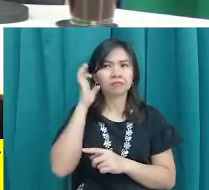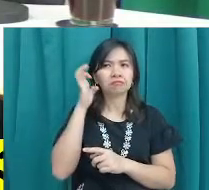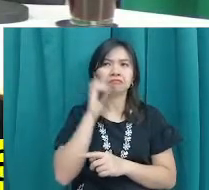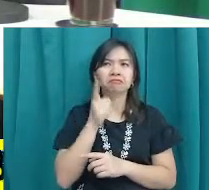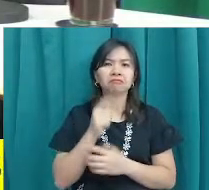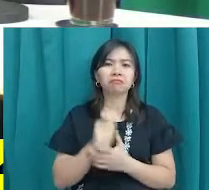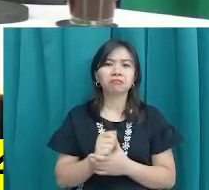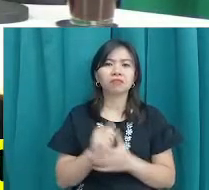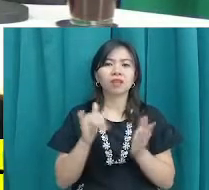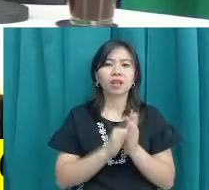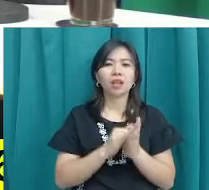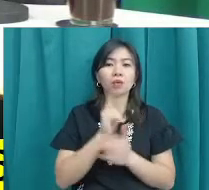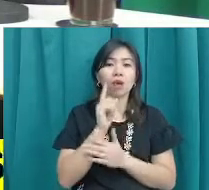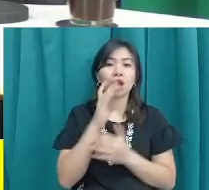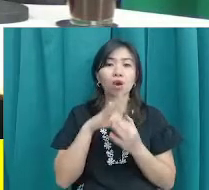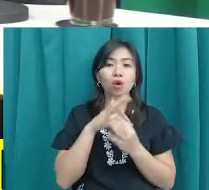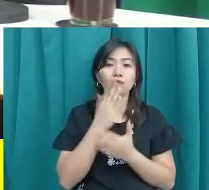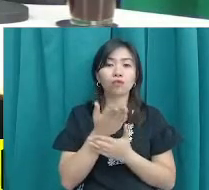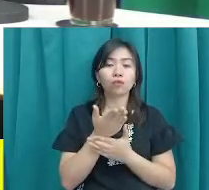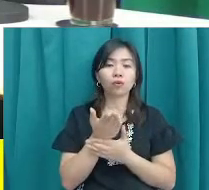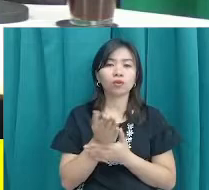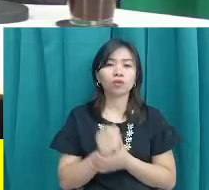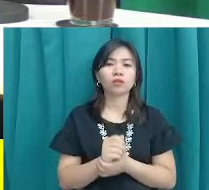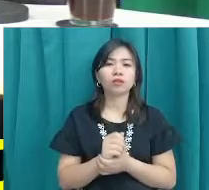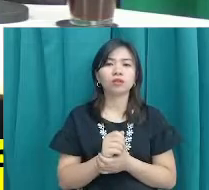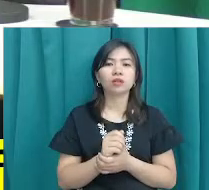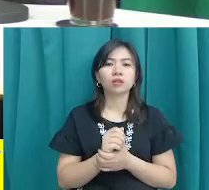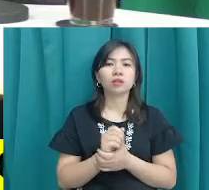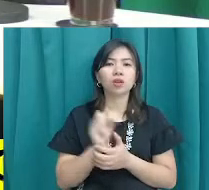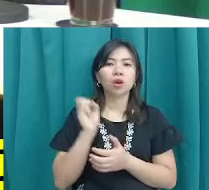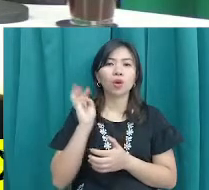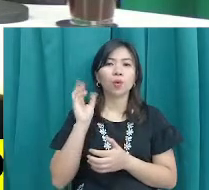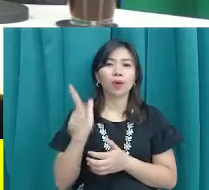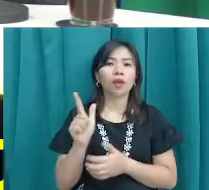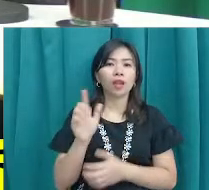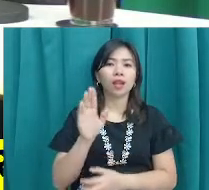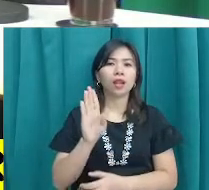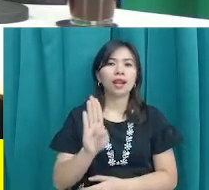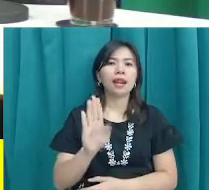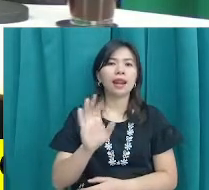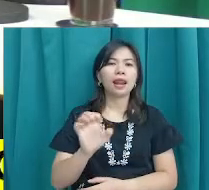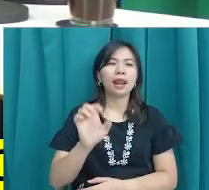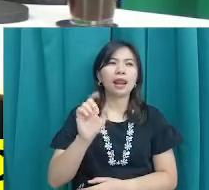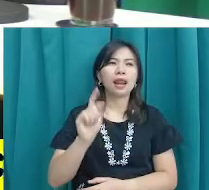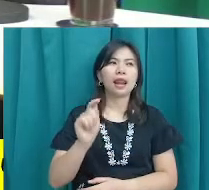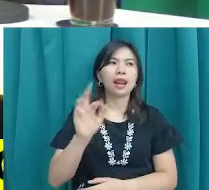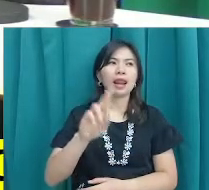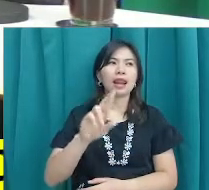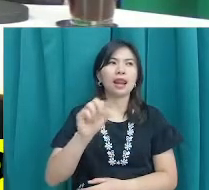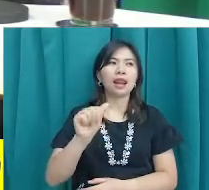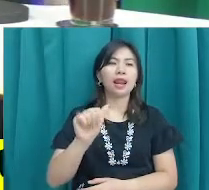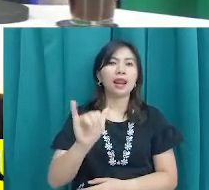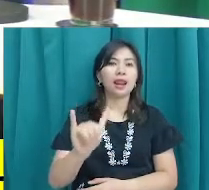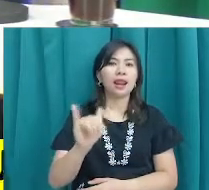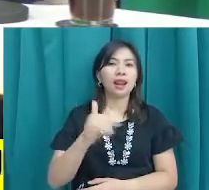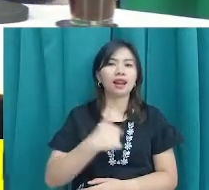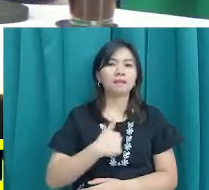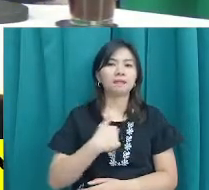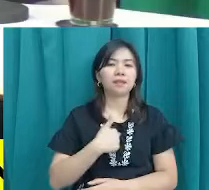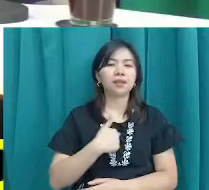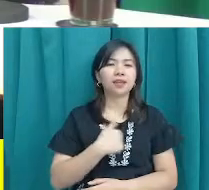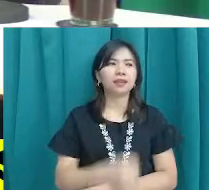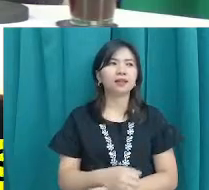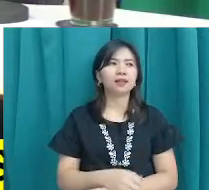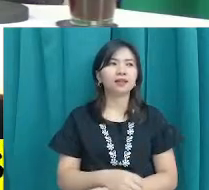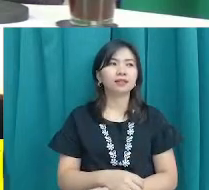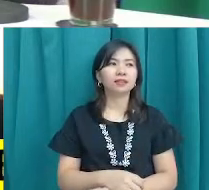one of you shall betray me. Ogoy. Inulit ko. Alam ko, meron na